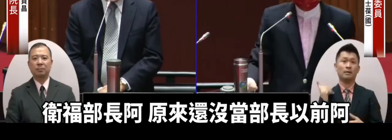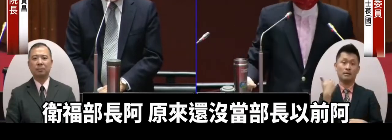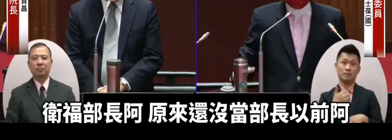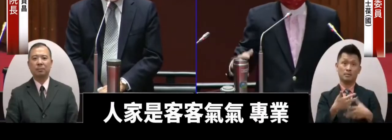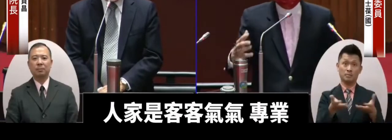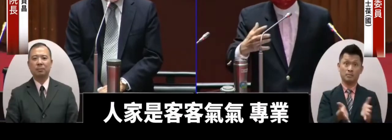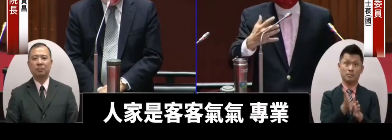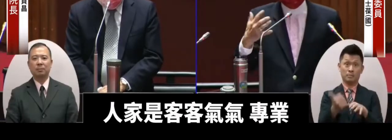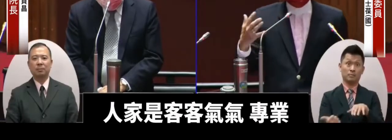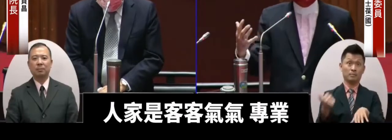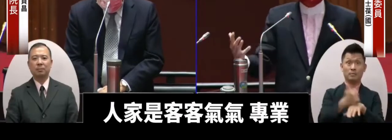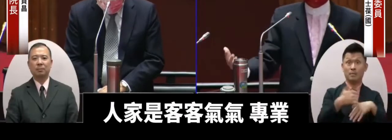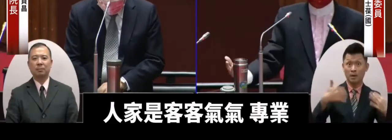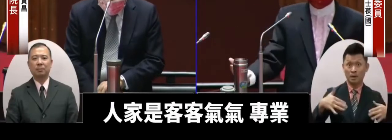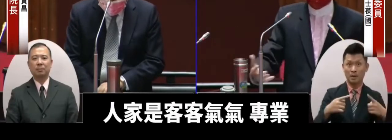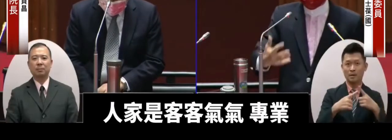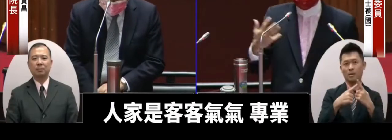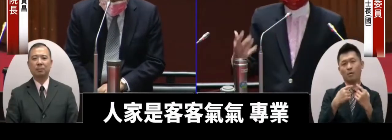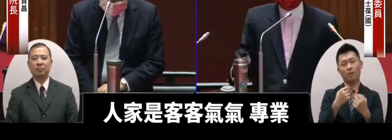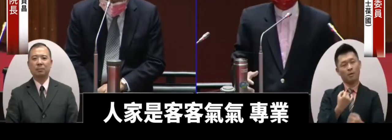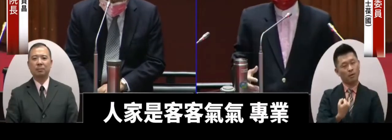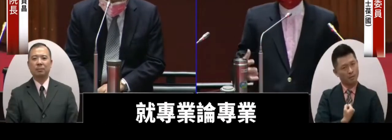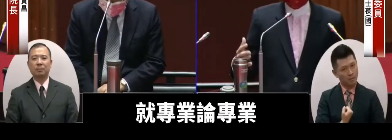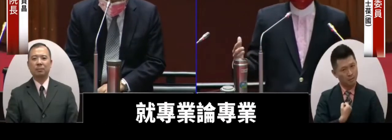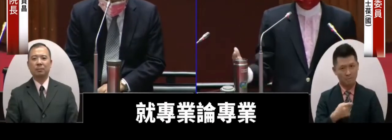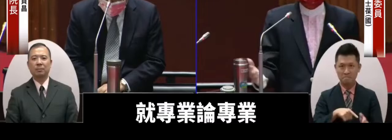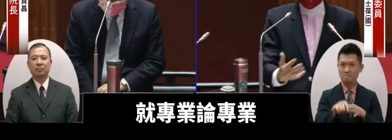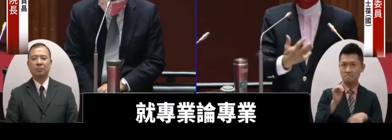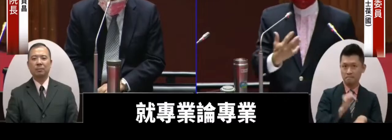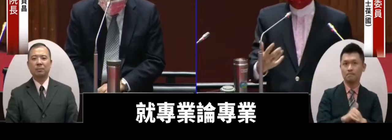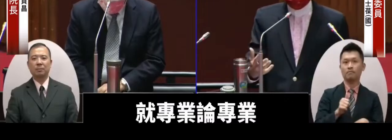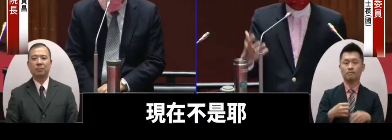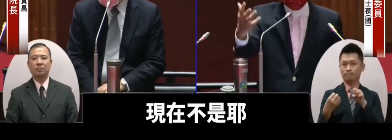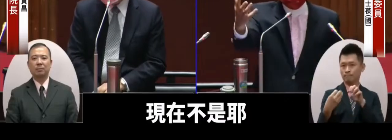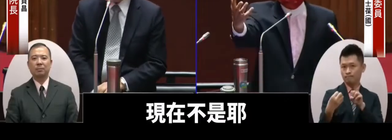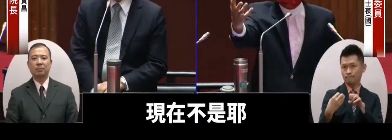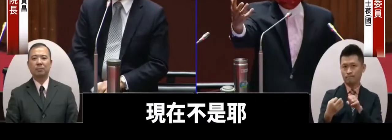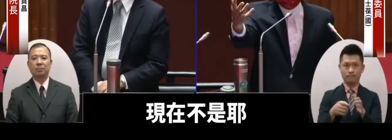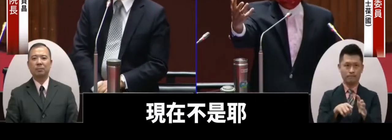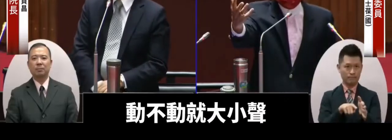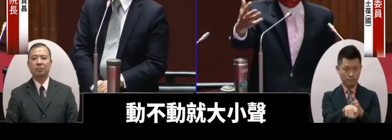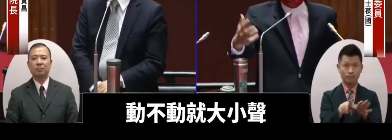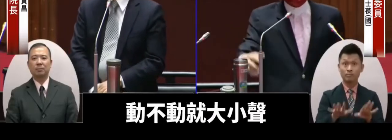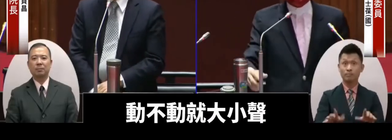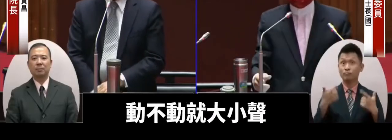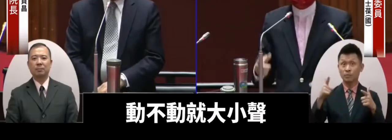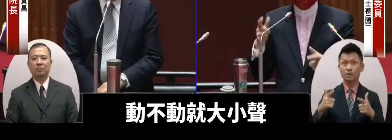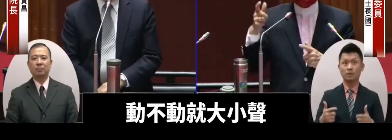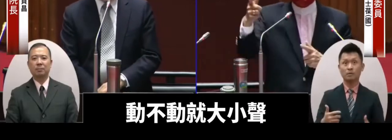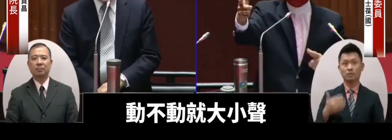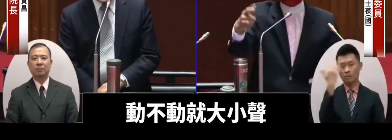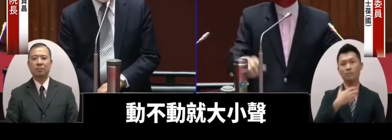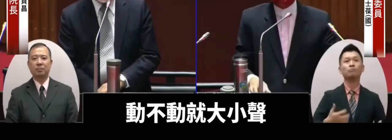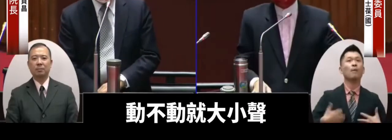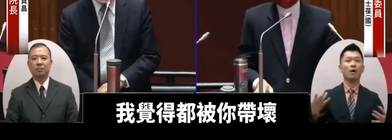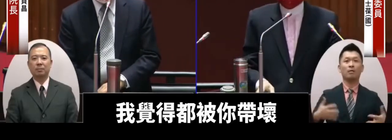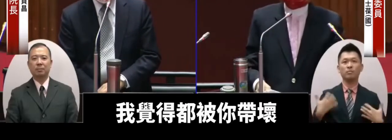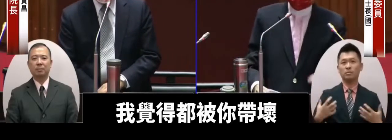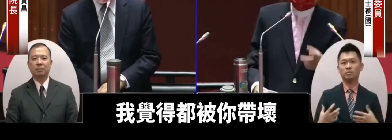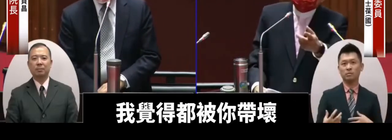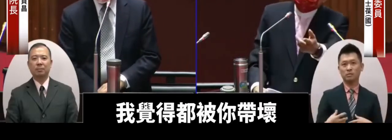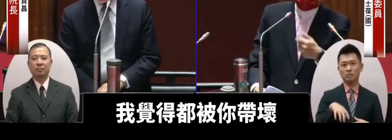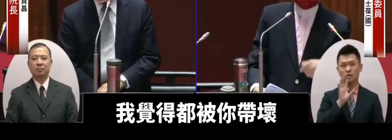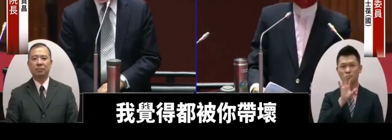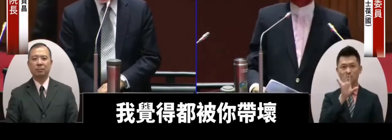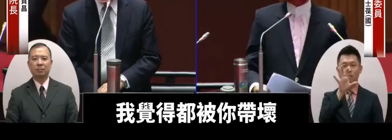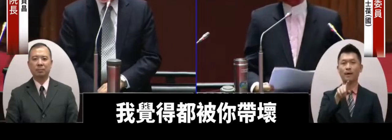前啊，当时啊，那 KKKK 专业，就专业论专业，这么不是嘞，动不动都我来大声声，我觉得拢